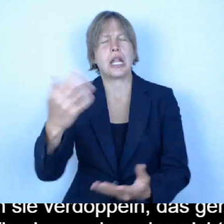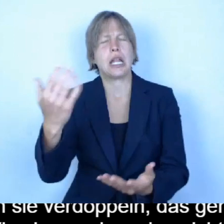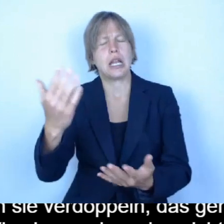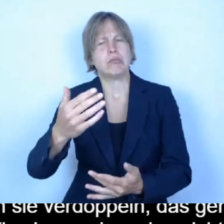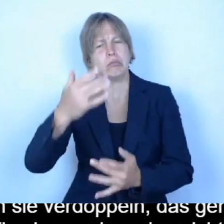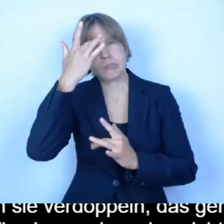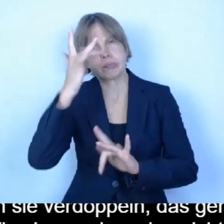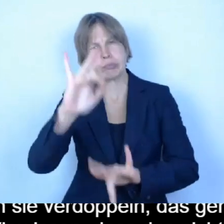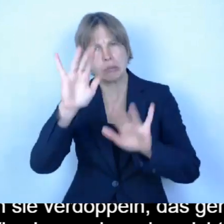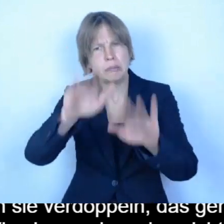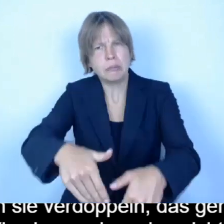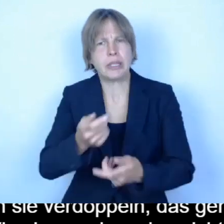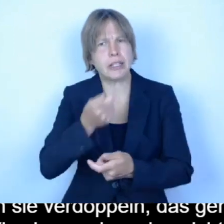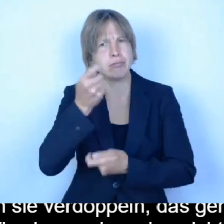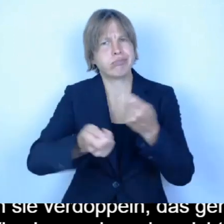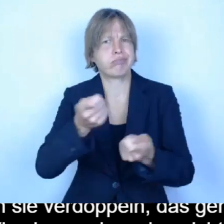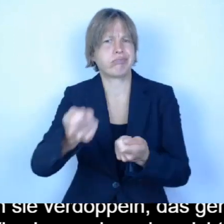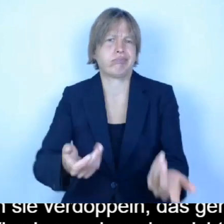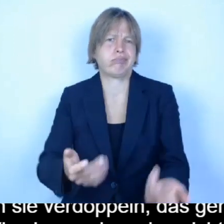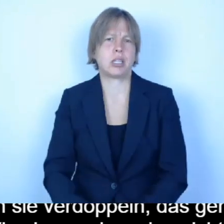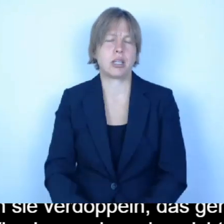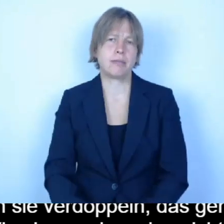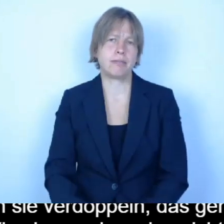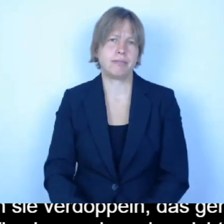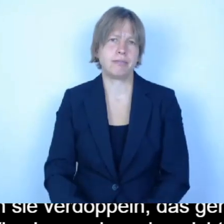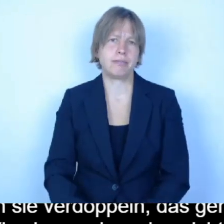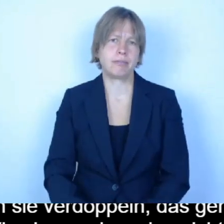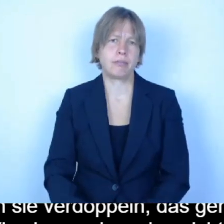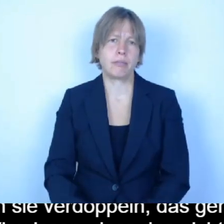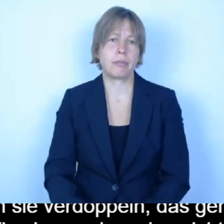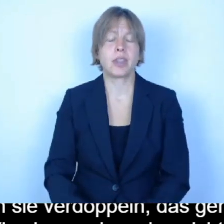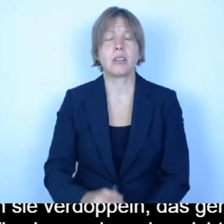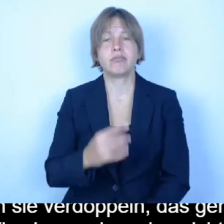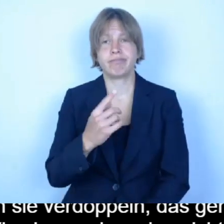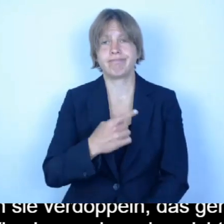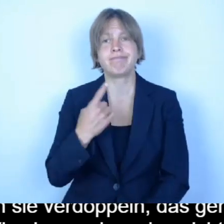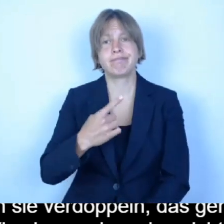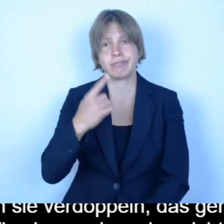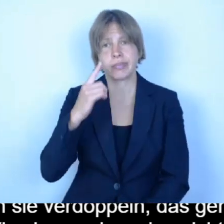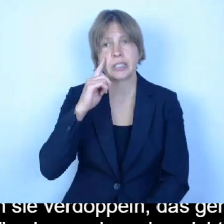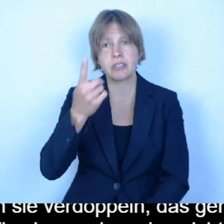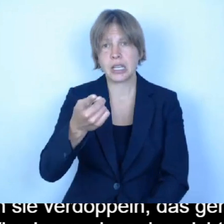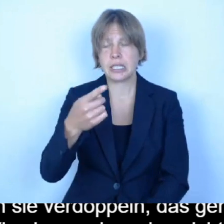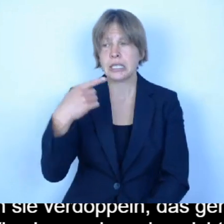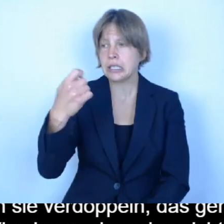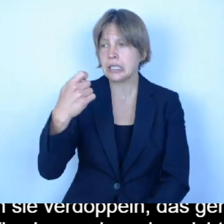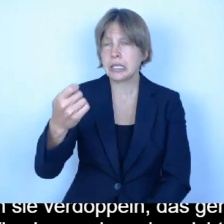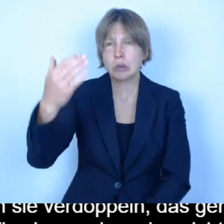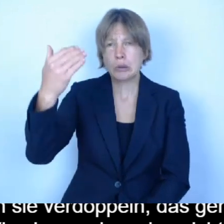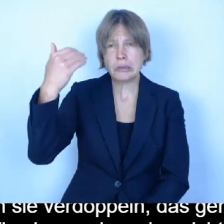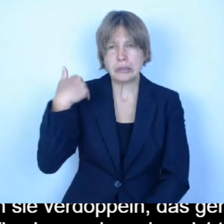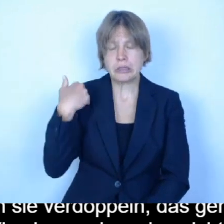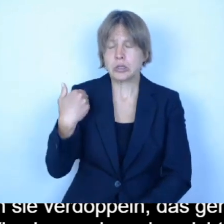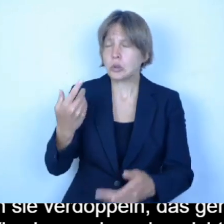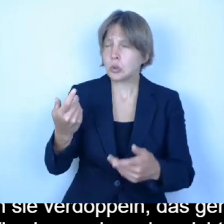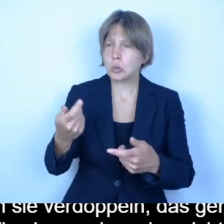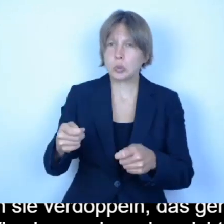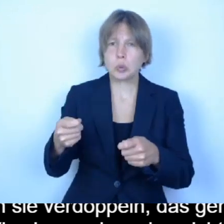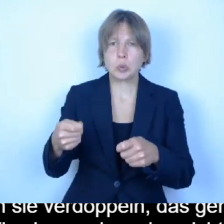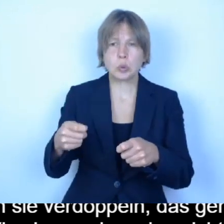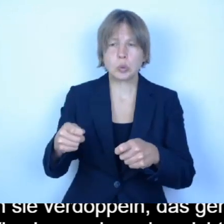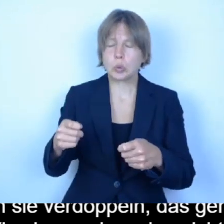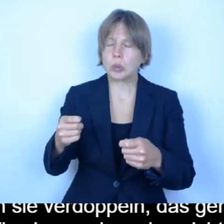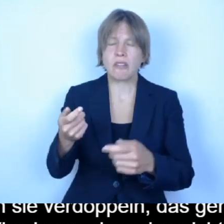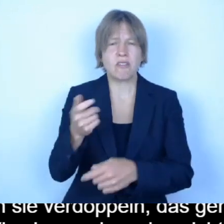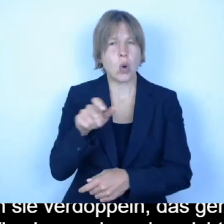sind nicht nur seit Wochen dicht, die haben auch überhaupt keine Möglichkeiten, irgendein Angebot zu machen. Also das heißt, Lieferdienste oder Ähnliches fallen für die